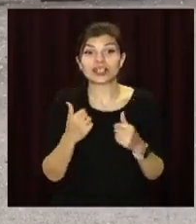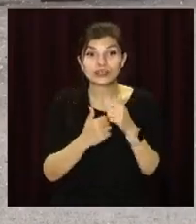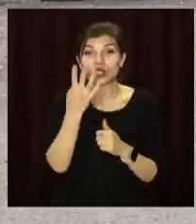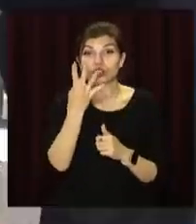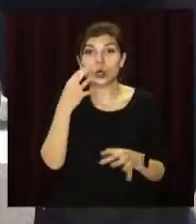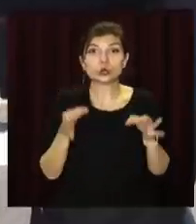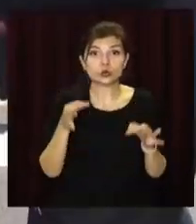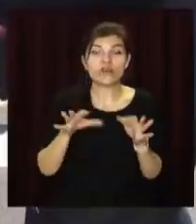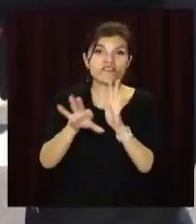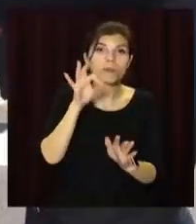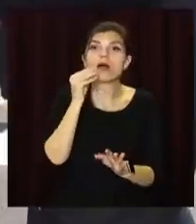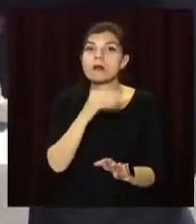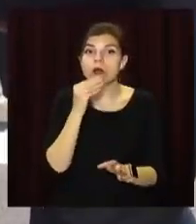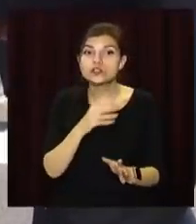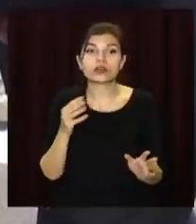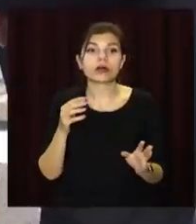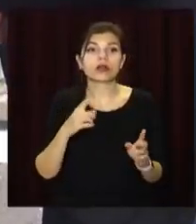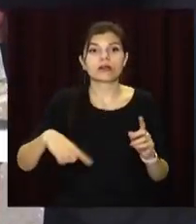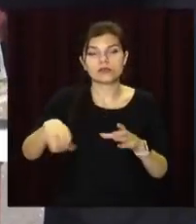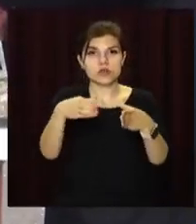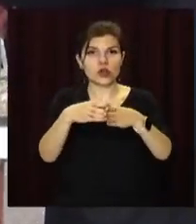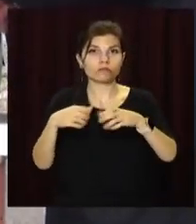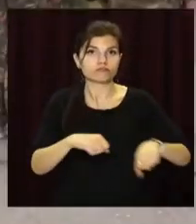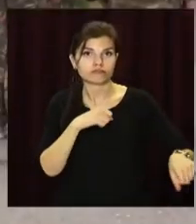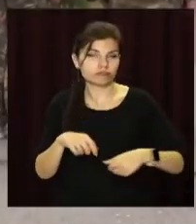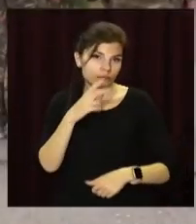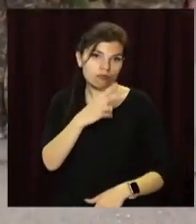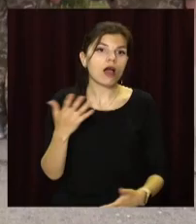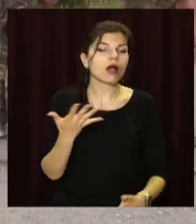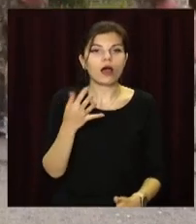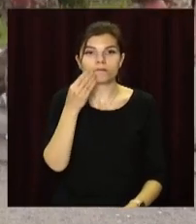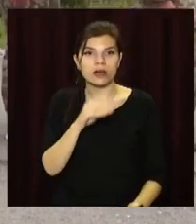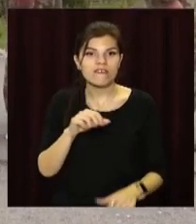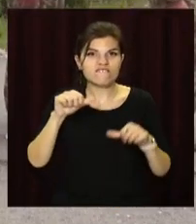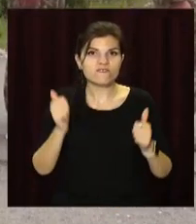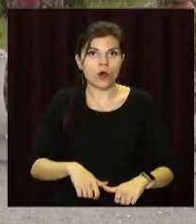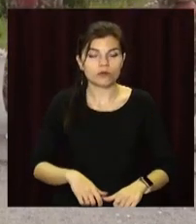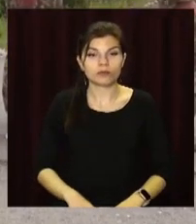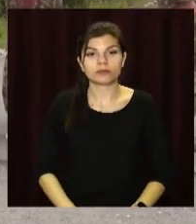4 суддів обирають найкращих у строєвій підготовці. Праворуч,